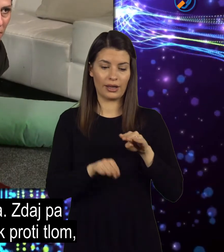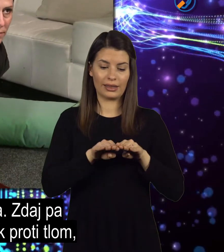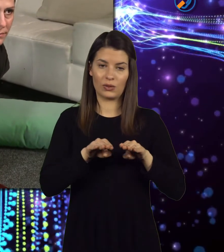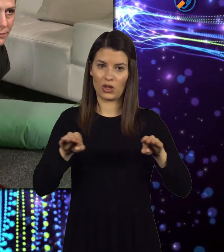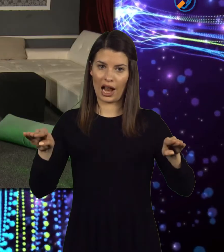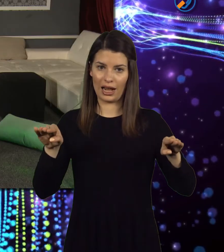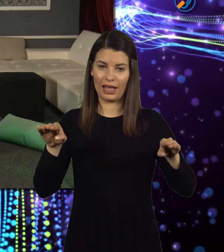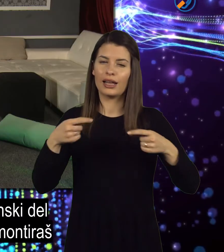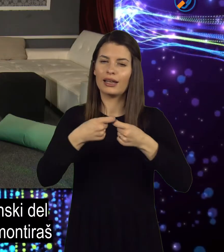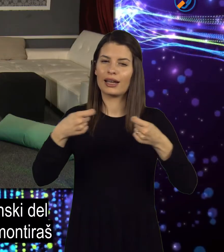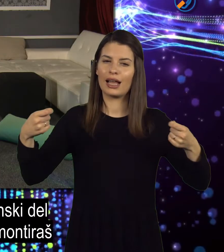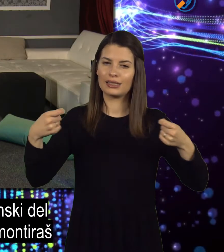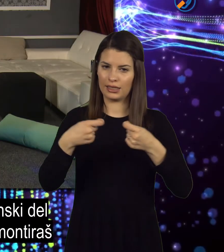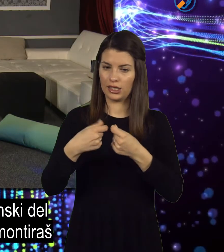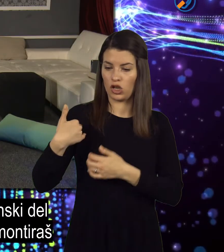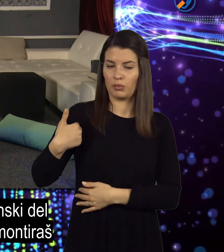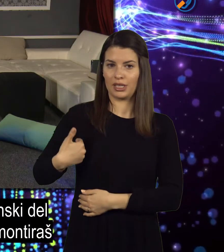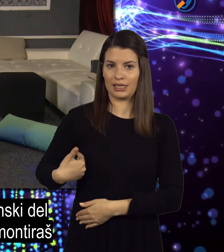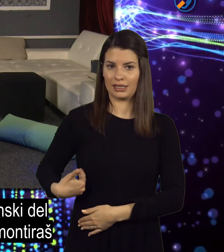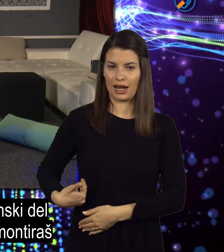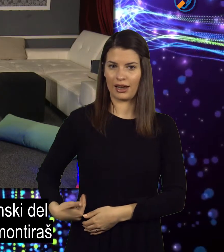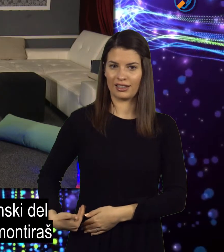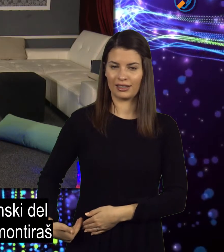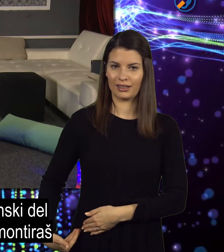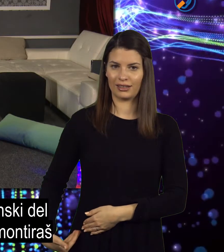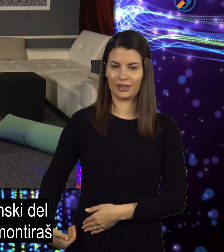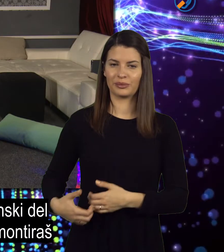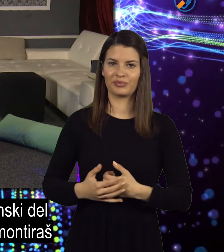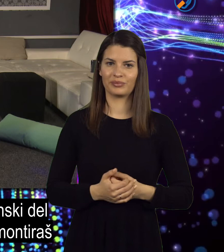proti tlom. Raztezaš stranski del telesa.